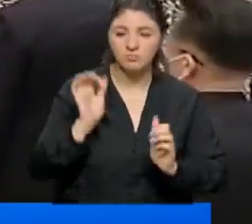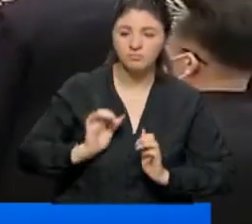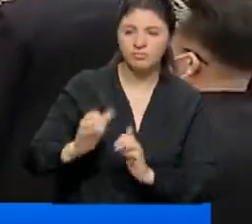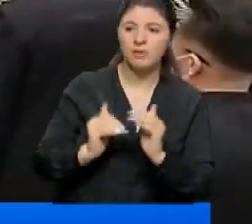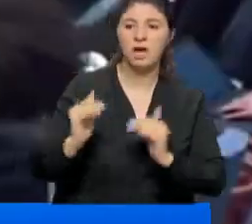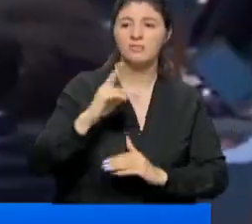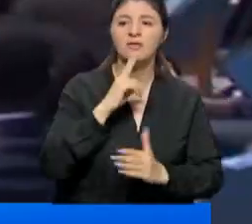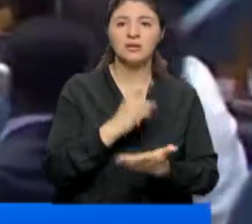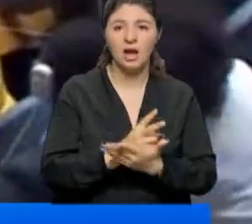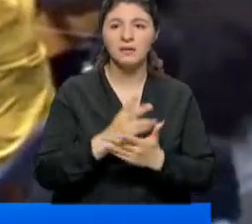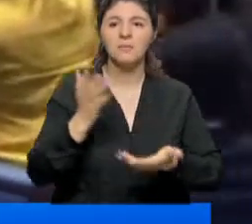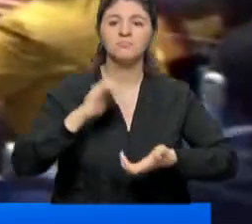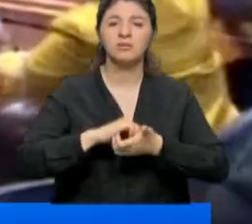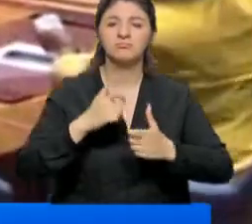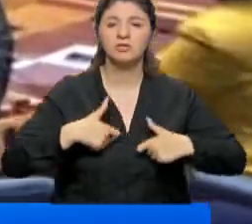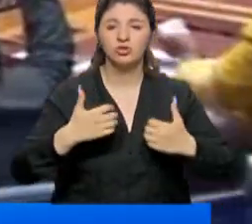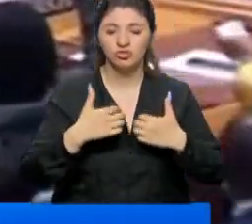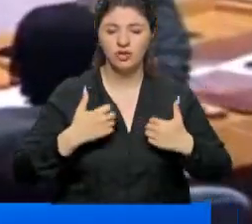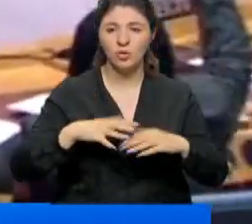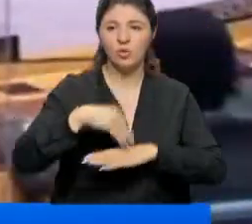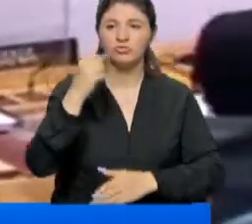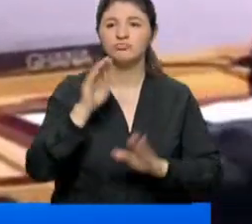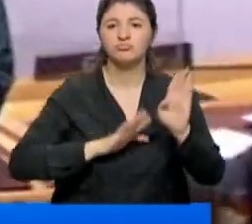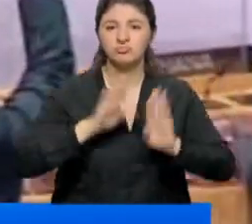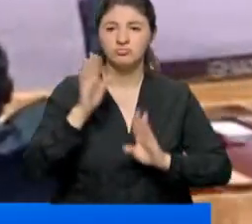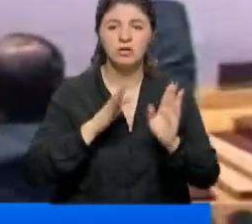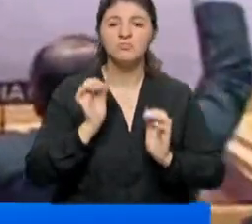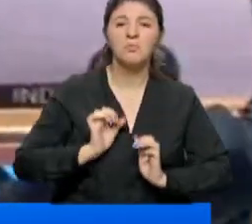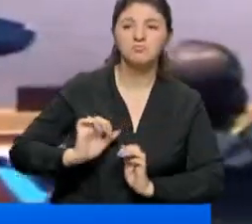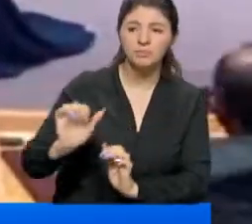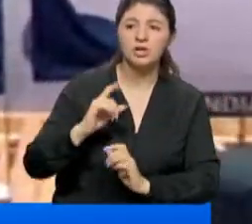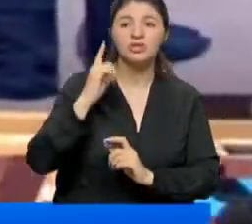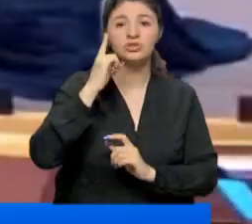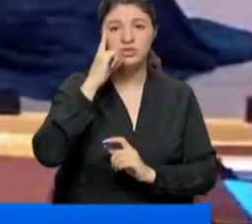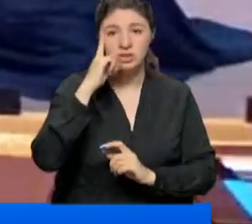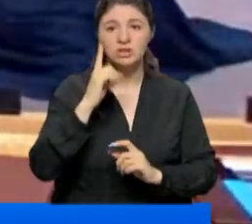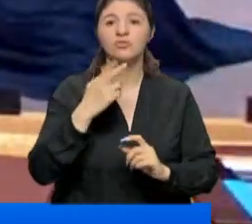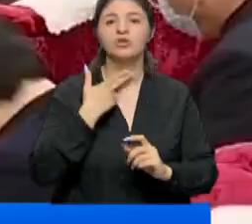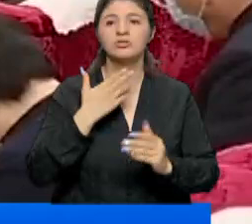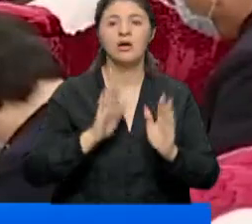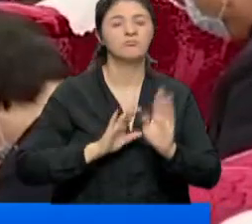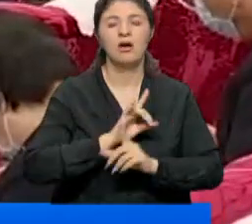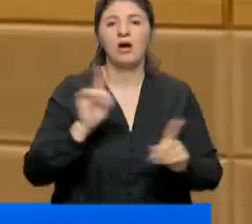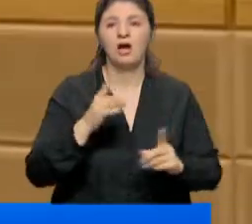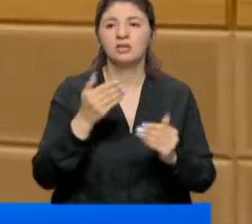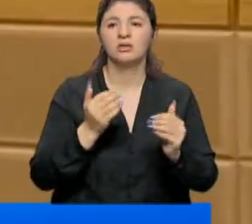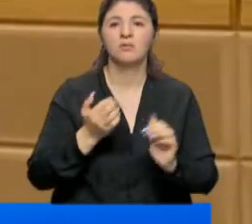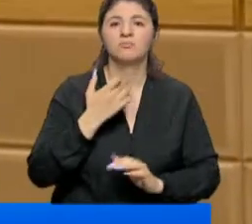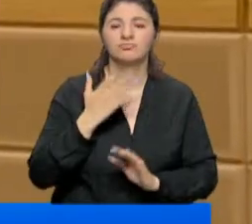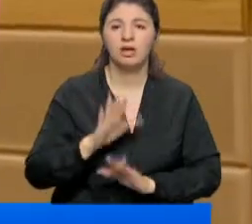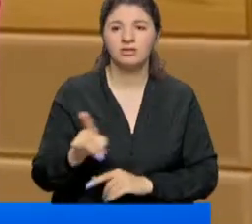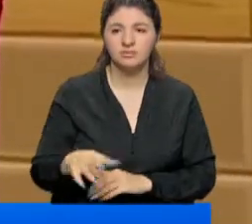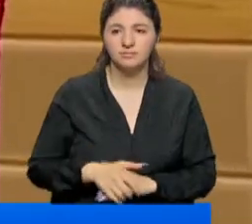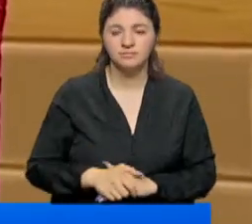amarga artırımı kararı Birleşmiş Milletler Güvenlik konseyi'nde oylandı ambargo Çin ve Rusya'nın ve tostuna takıldı çoğu